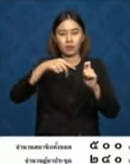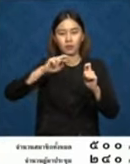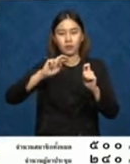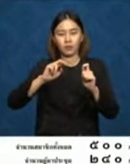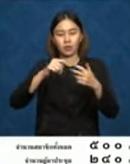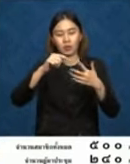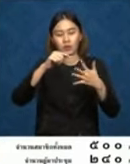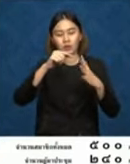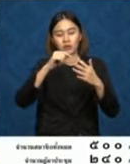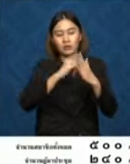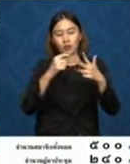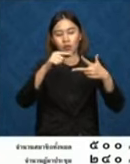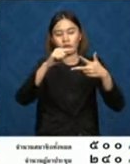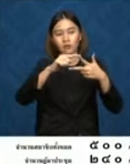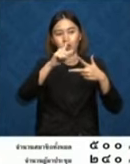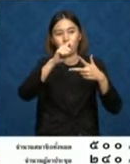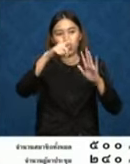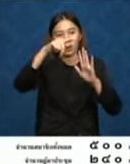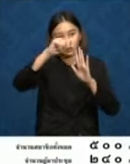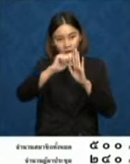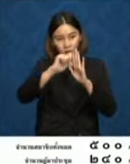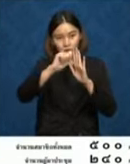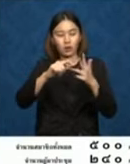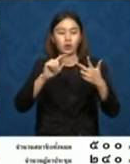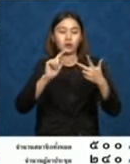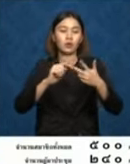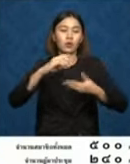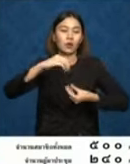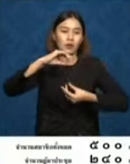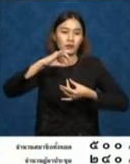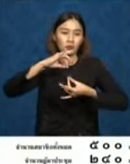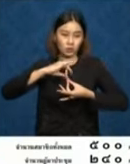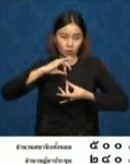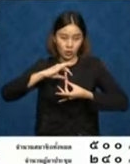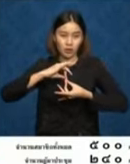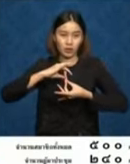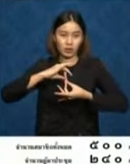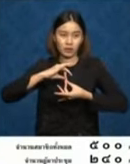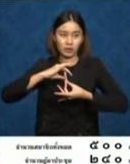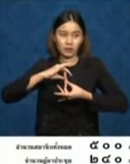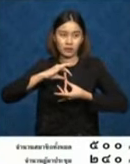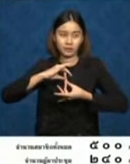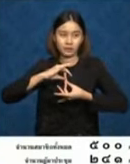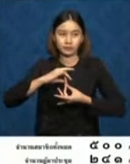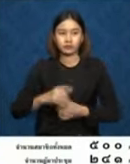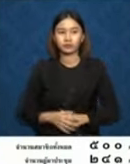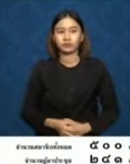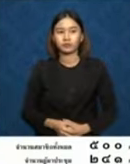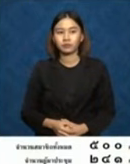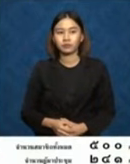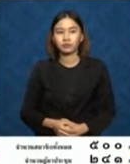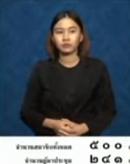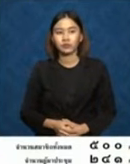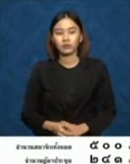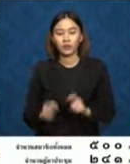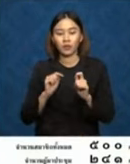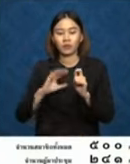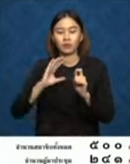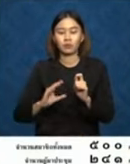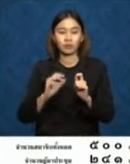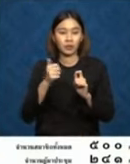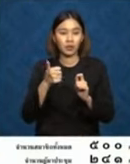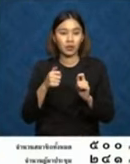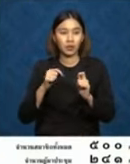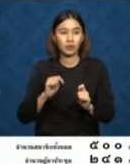จังหวัดอุตรดิตถ์คือในส่วนของอำเภอพิชัยและจังหวัดสุโขทัยคือในส่วนของอำเภอกงไกรราชอำเภอเมืองอ